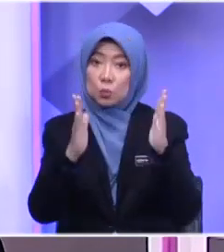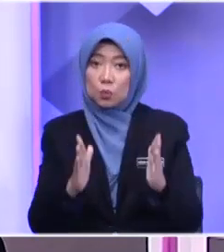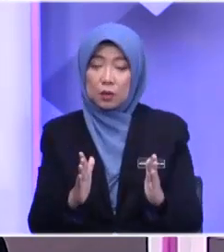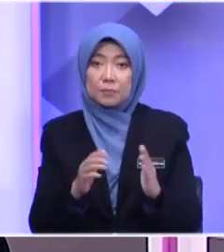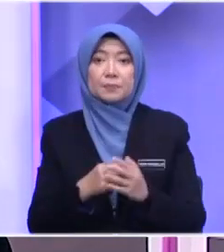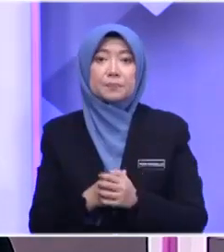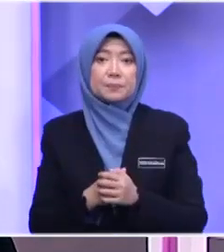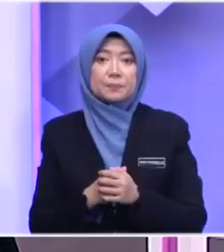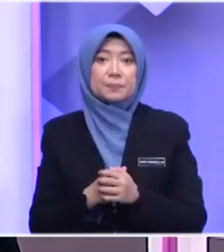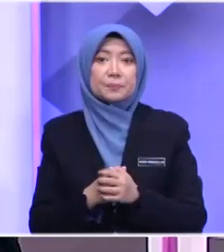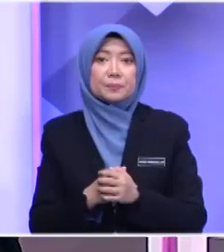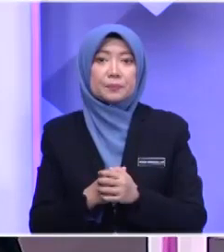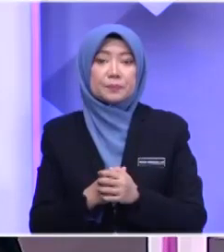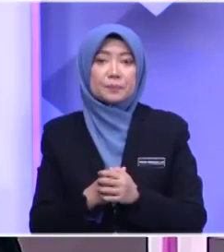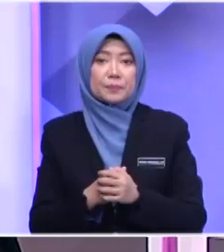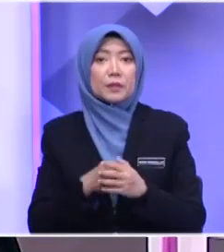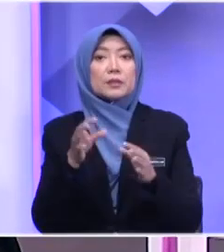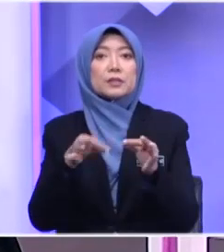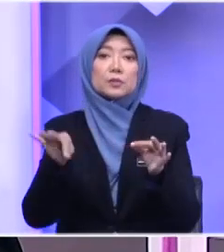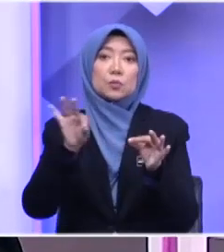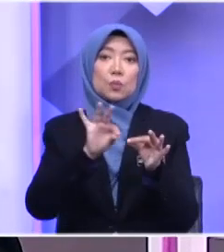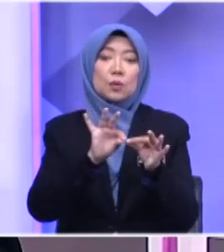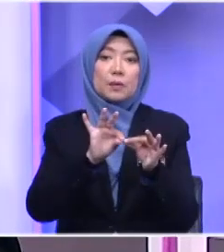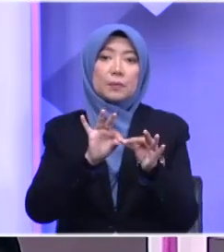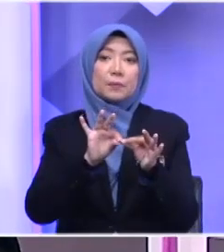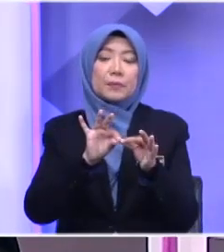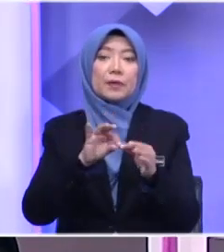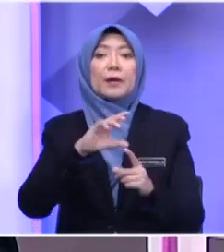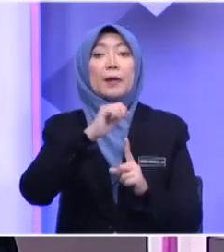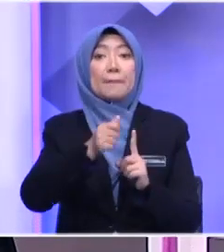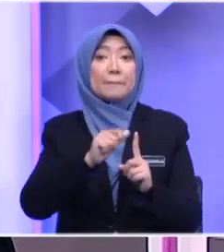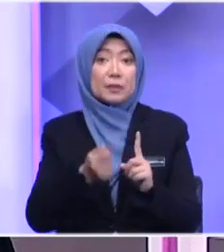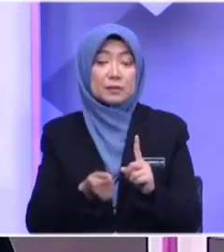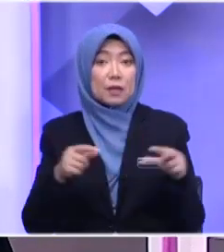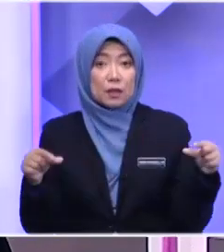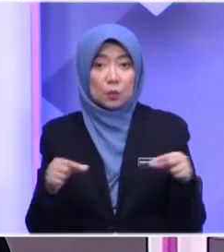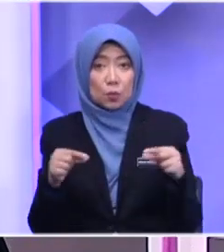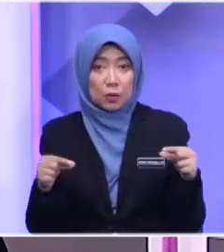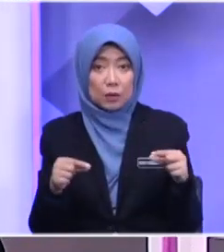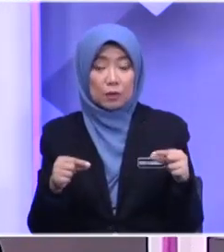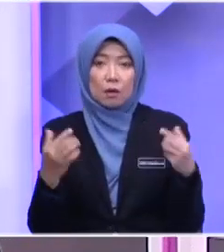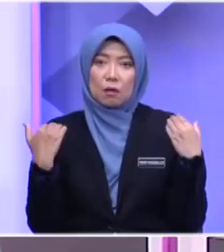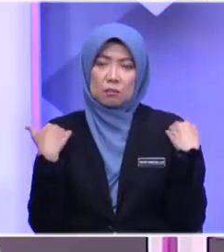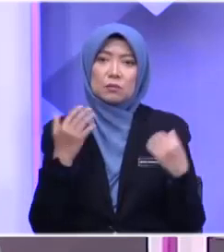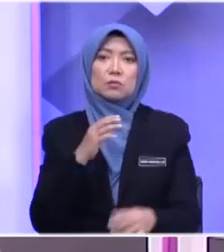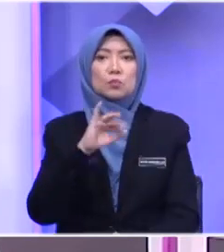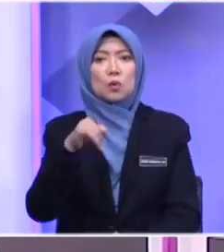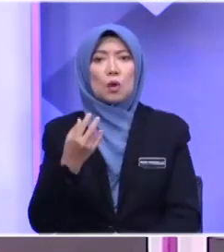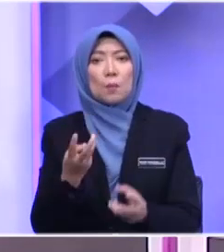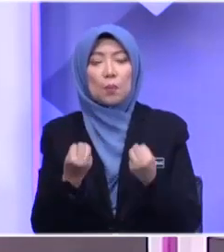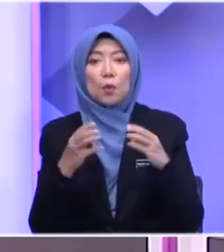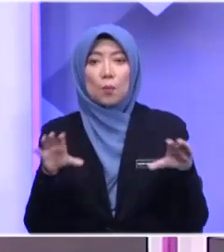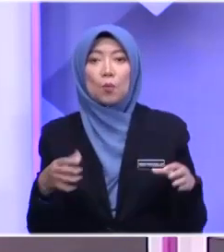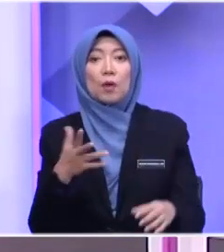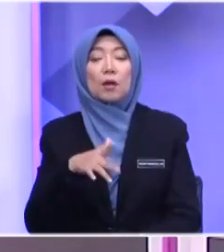mungkin ini mungkin sesuai dengan pisang goreng saja Ginade adicitra selain pisang goreng